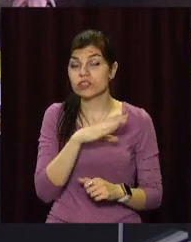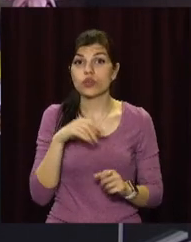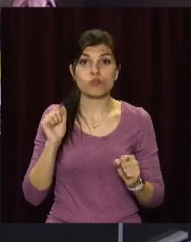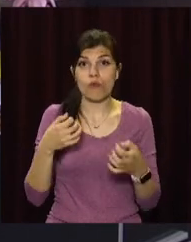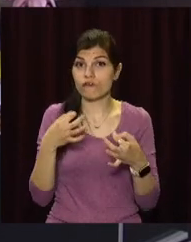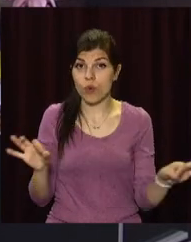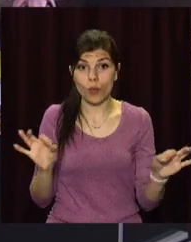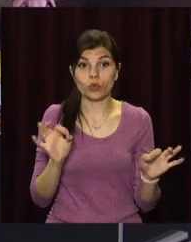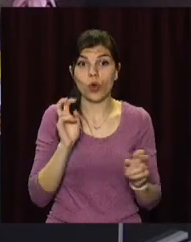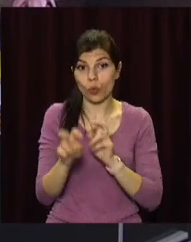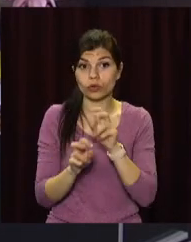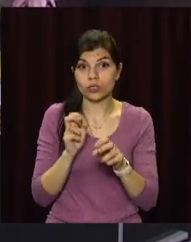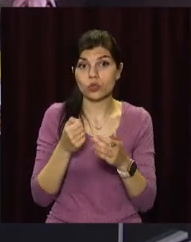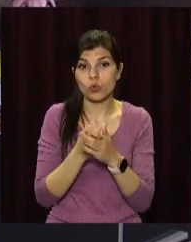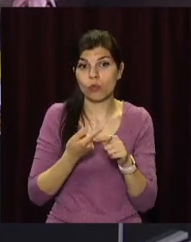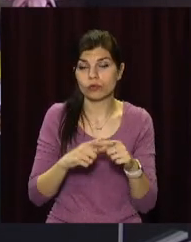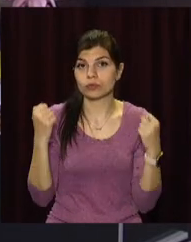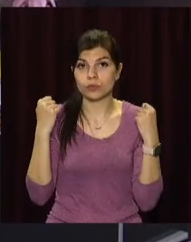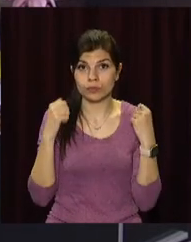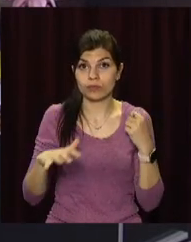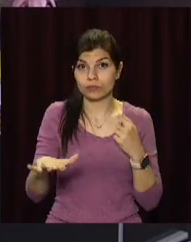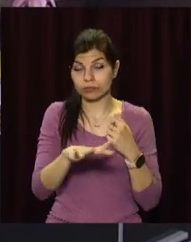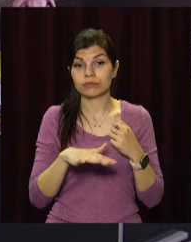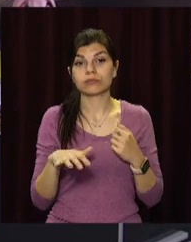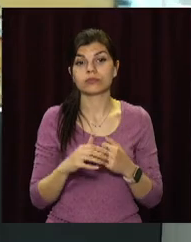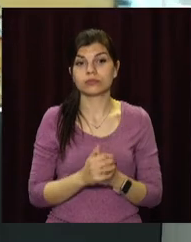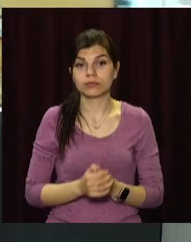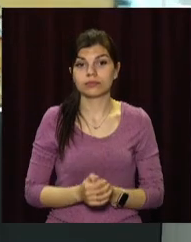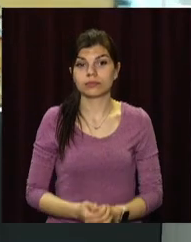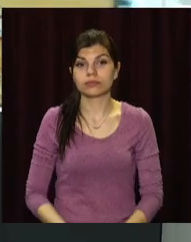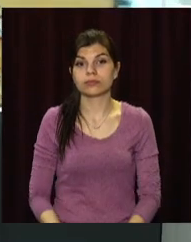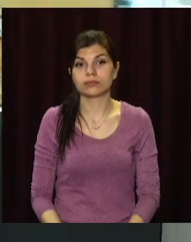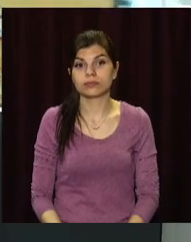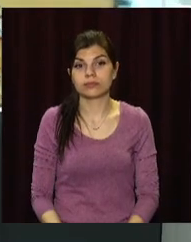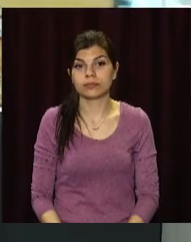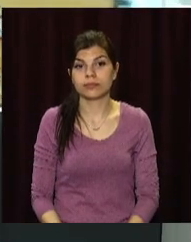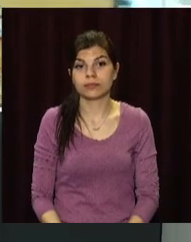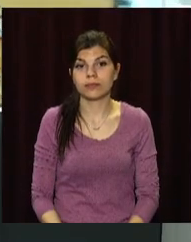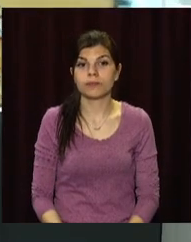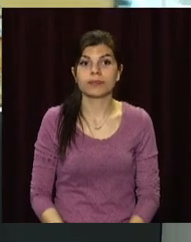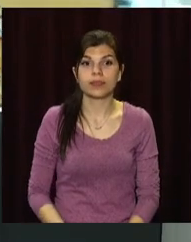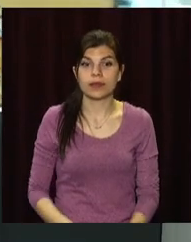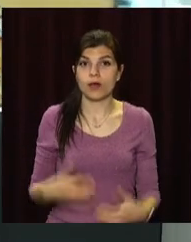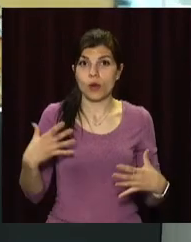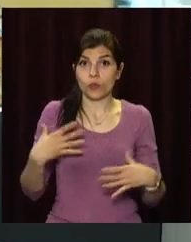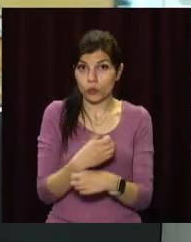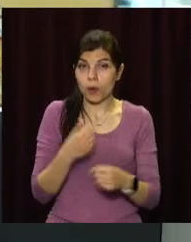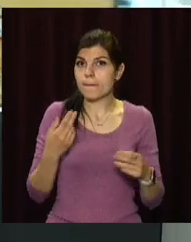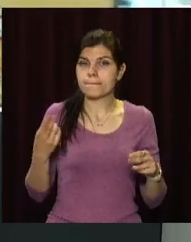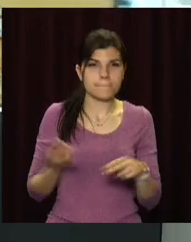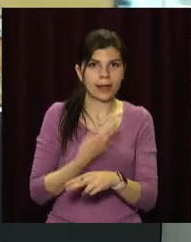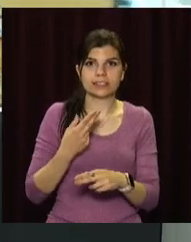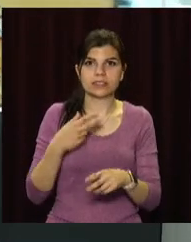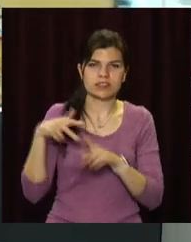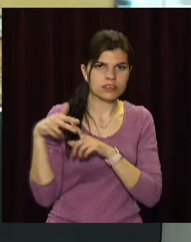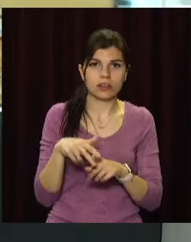вільно ходити до цього спортивного об'єкту. Схуднути без навантажень. Дієтологи стверджують, взимку